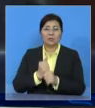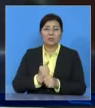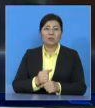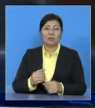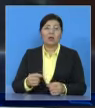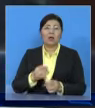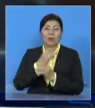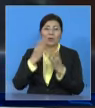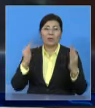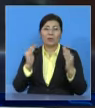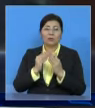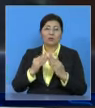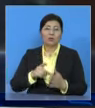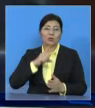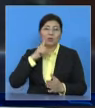мәдениет үйін